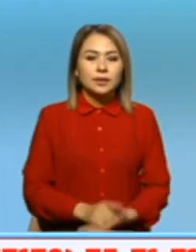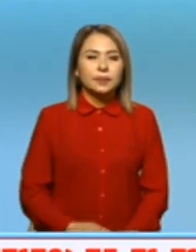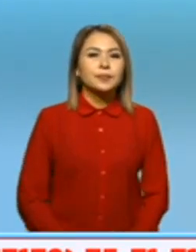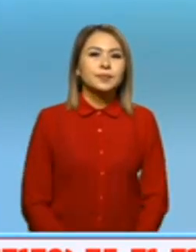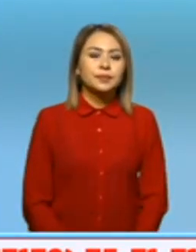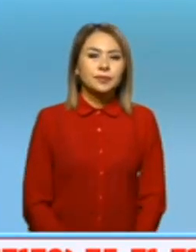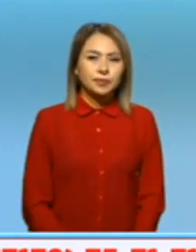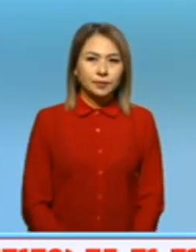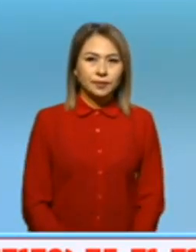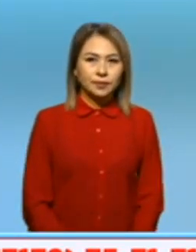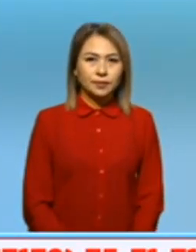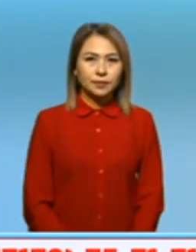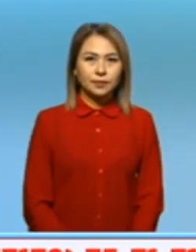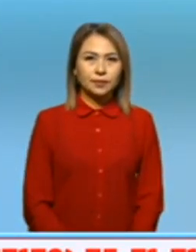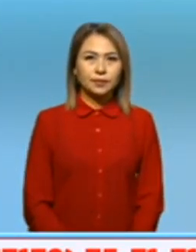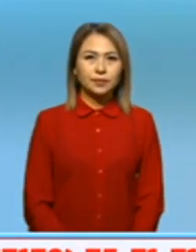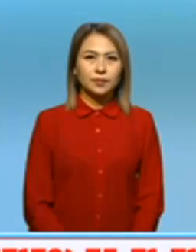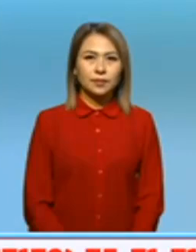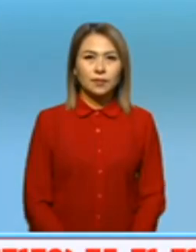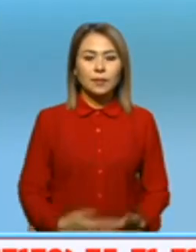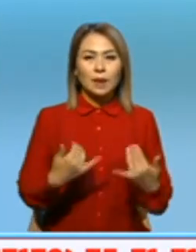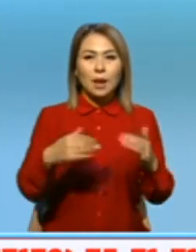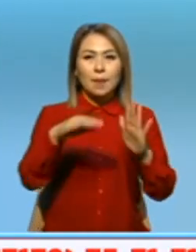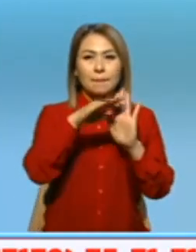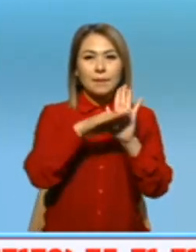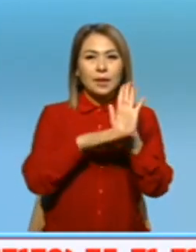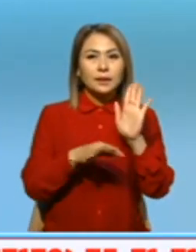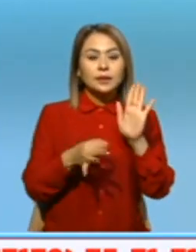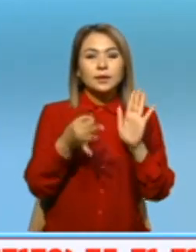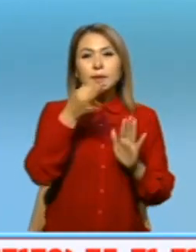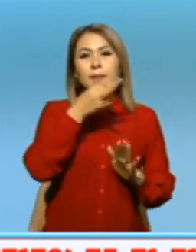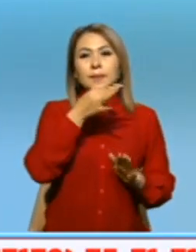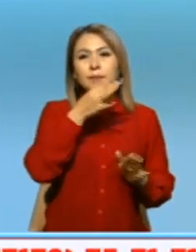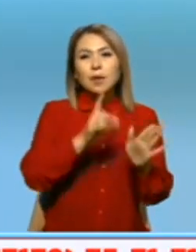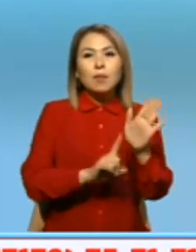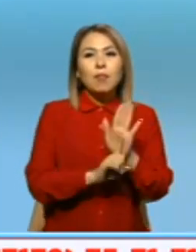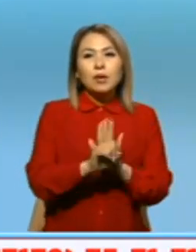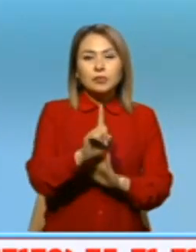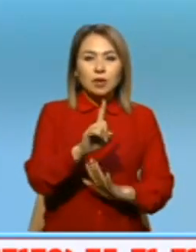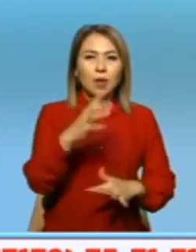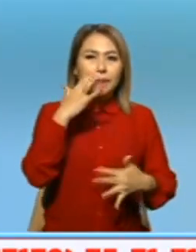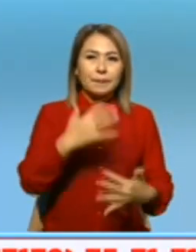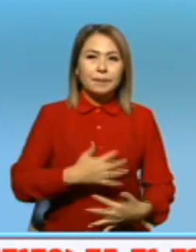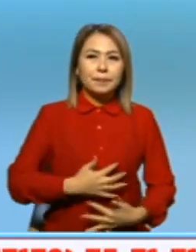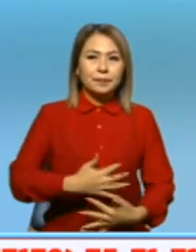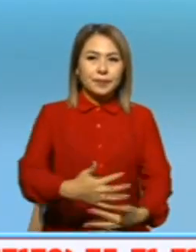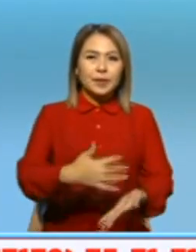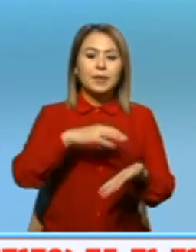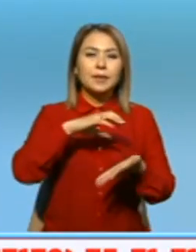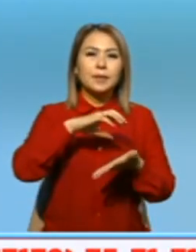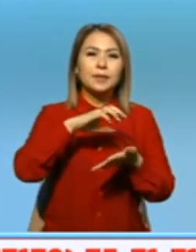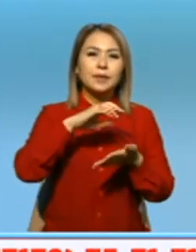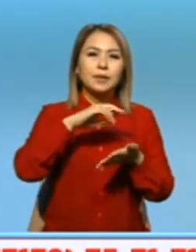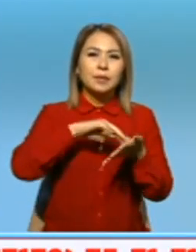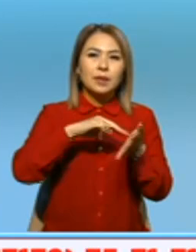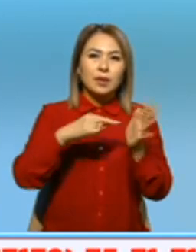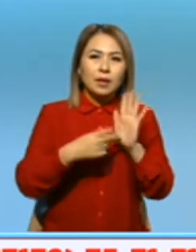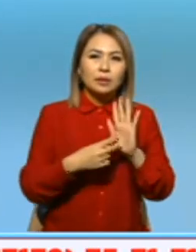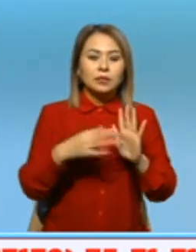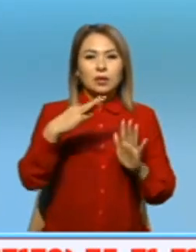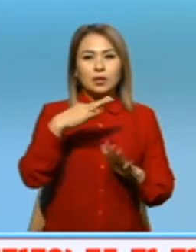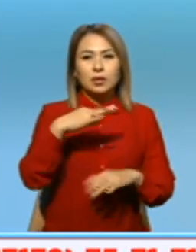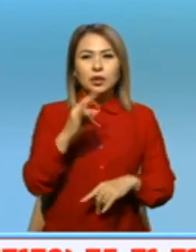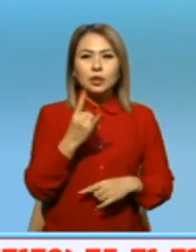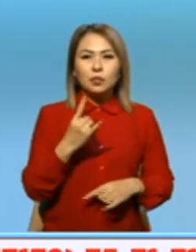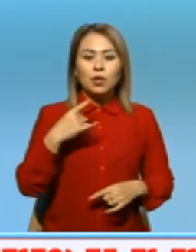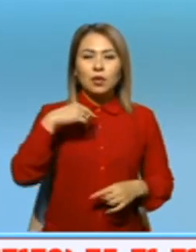қызмет көрсетеді. Бағдарламамызды бастамас бұрын үнемі айтып жүретін, жүктілікті жоспарлау болашақ баланың денсаулығына маңызы